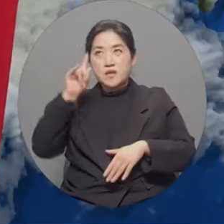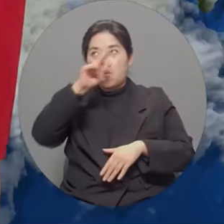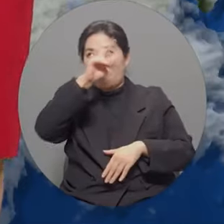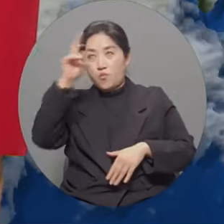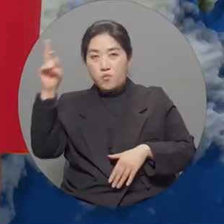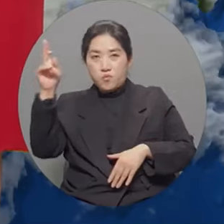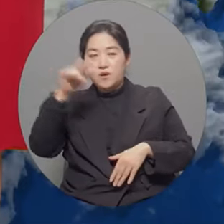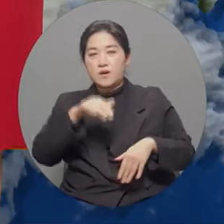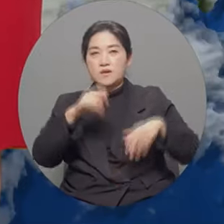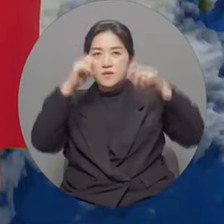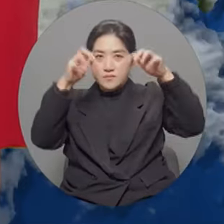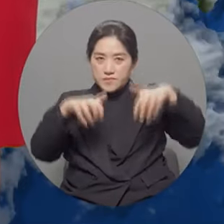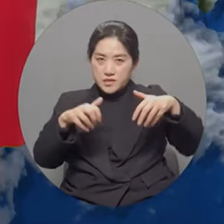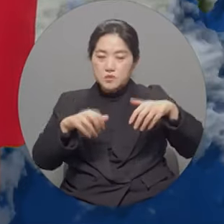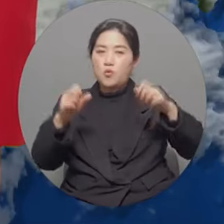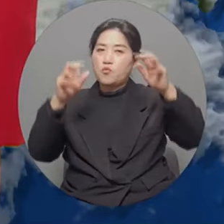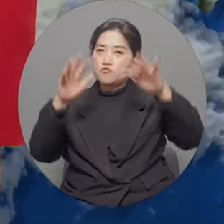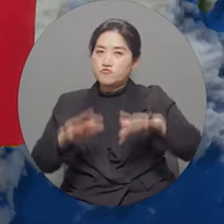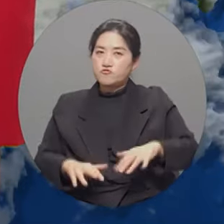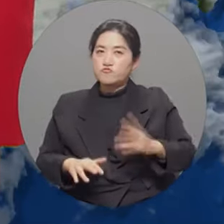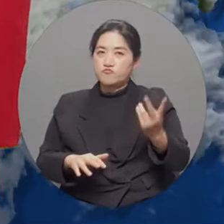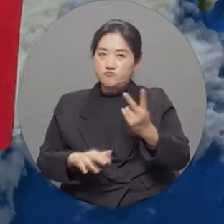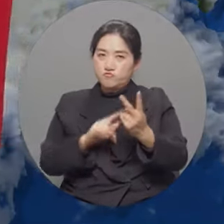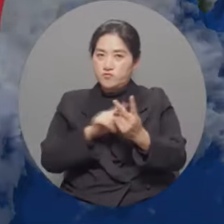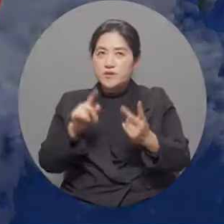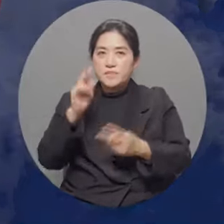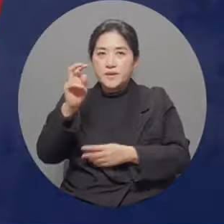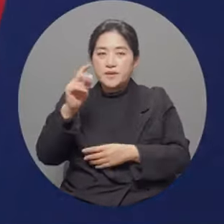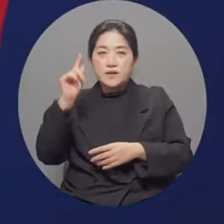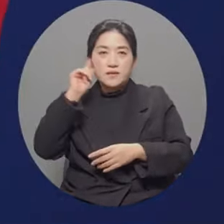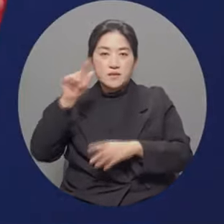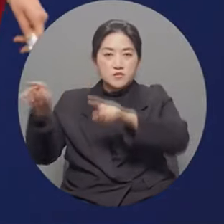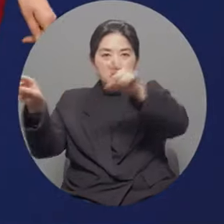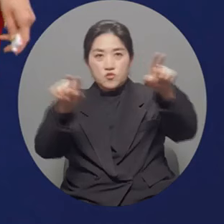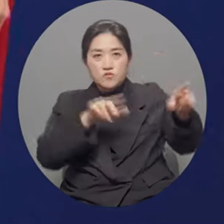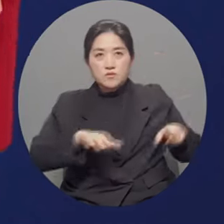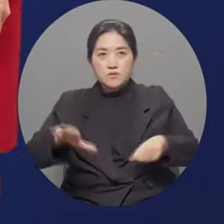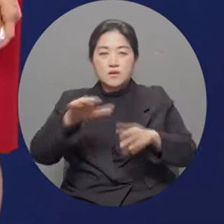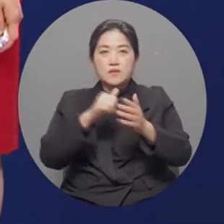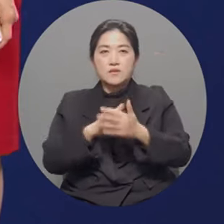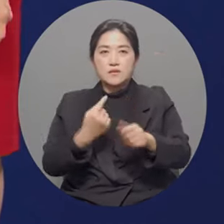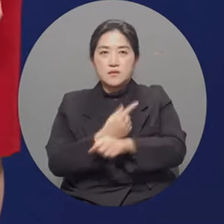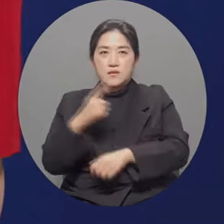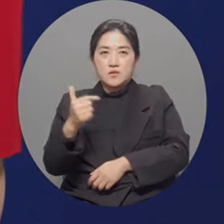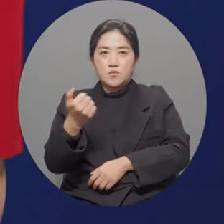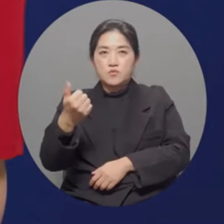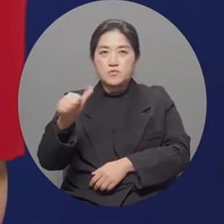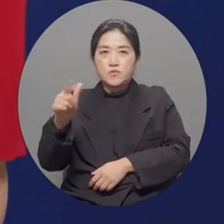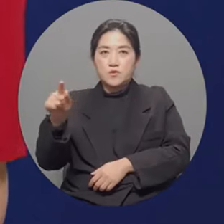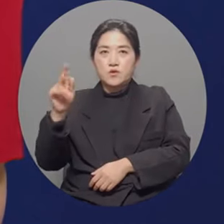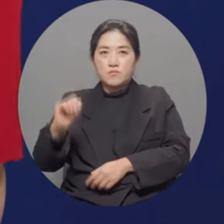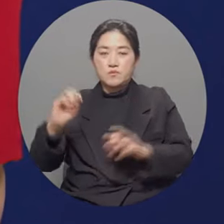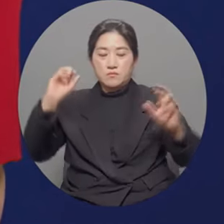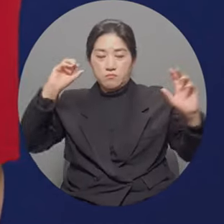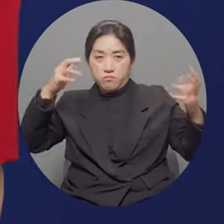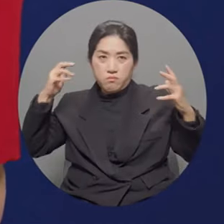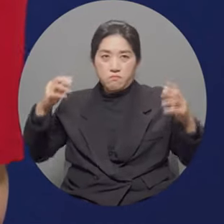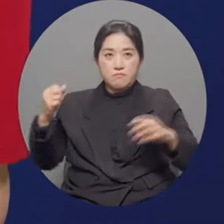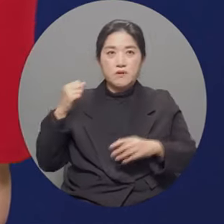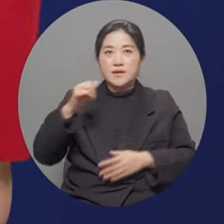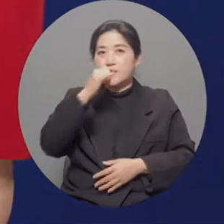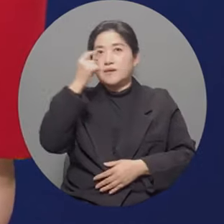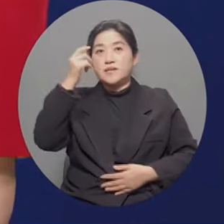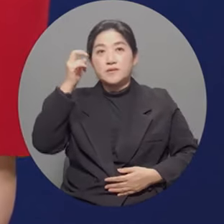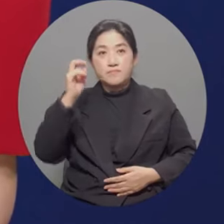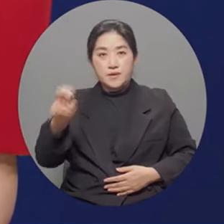오후까지 비나 눈이 내리겠습니다. 또 내일은 전국 대부분 지방에서 순간 시속 55km 안팎의 돌풍이 강하게